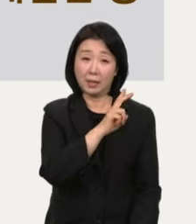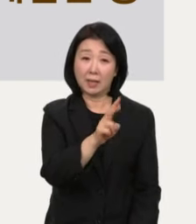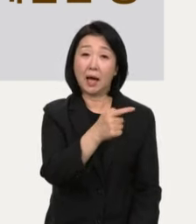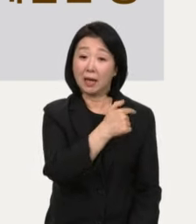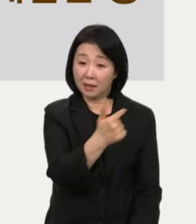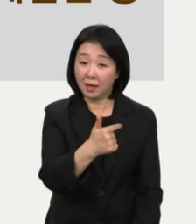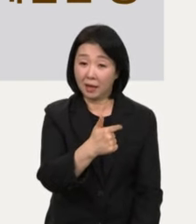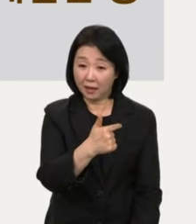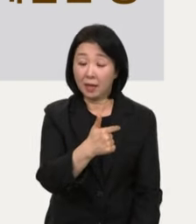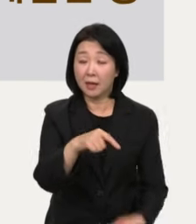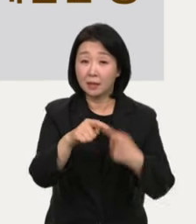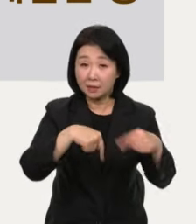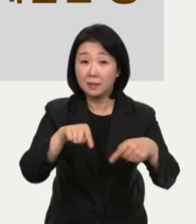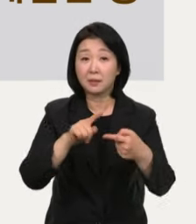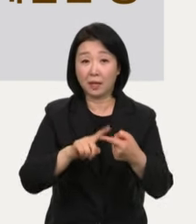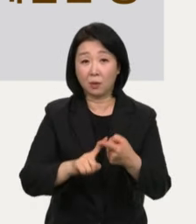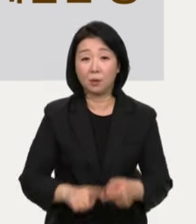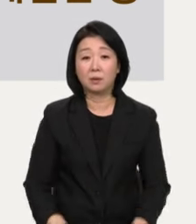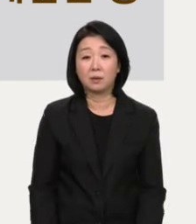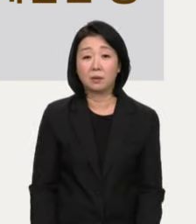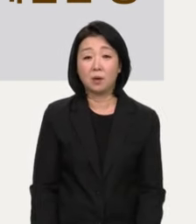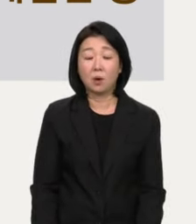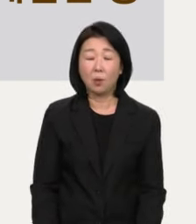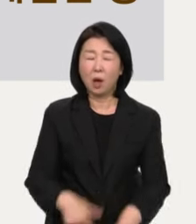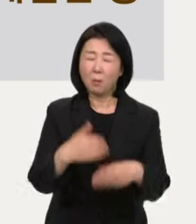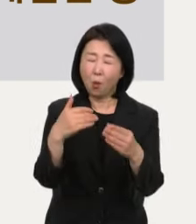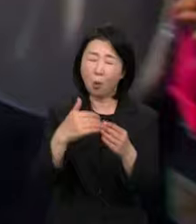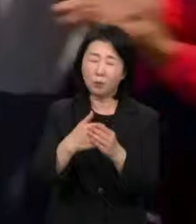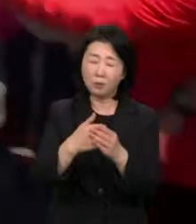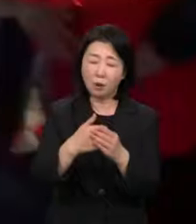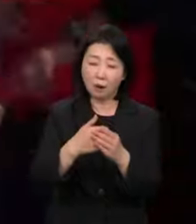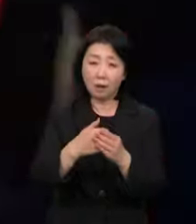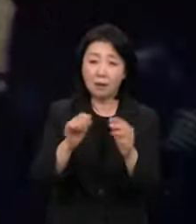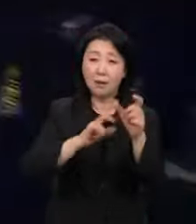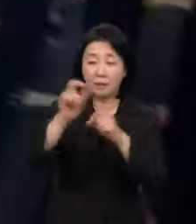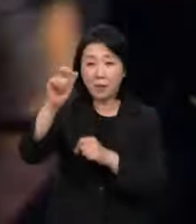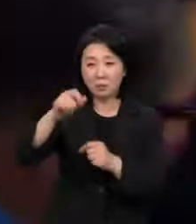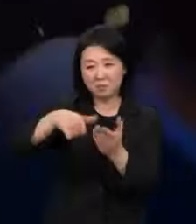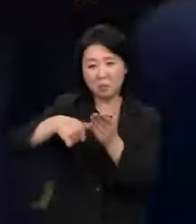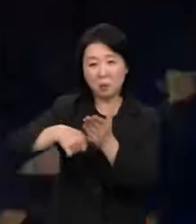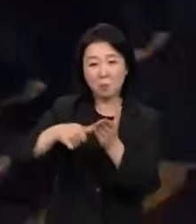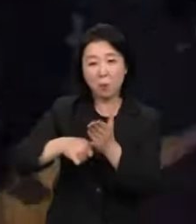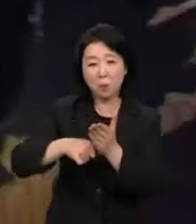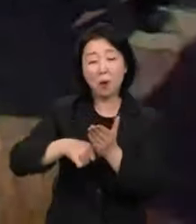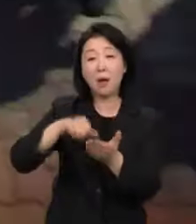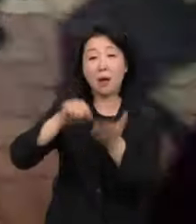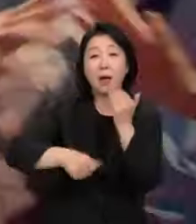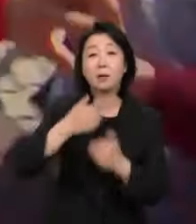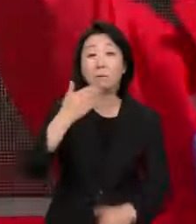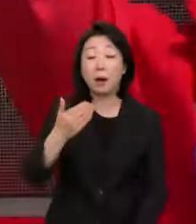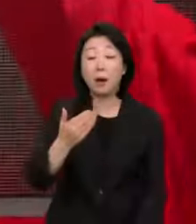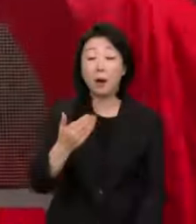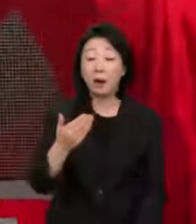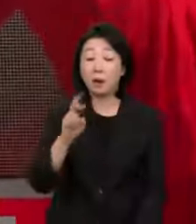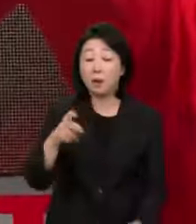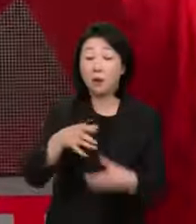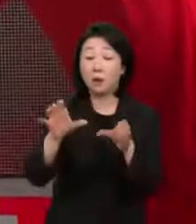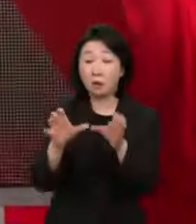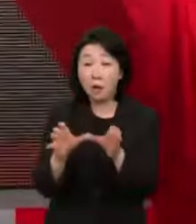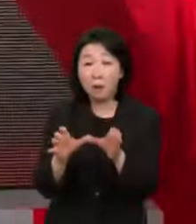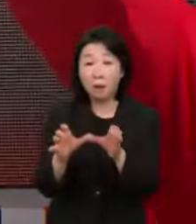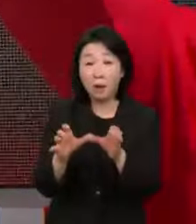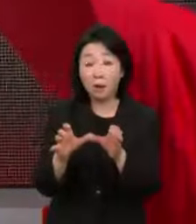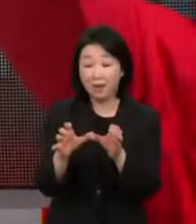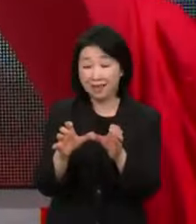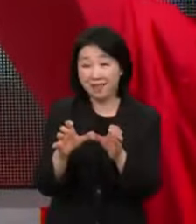자리를 확보하고 각종 쟁점 법안을 다수결 처리할 수 있습니다. 반면 여당이 다수당이 되면 19대 국회에 이어 8년 만에